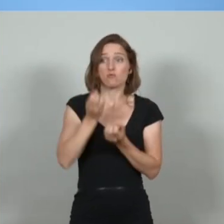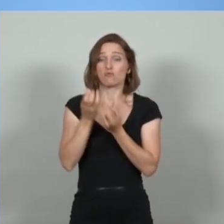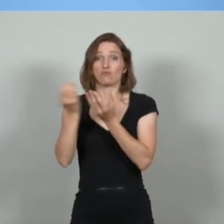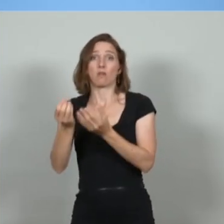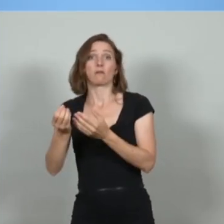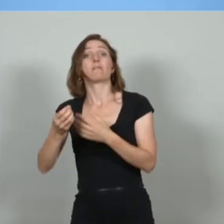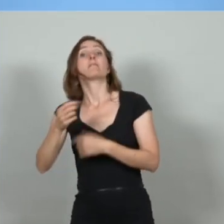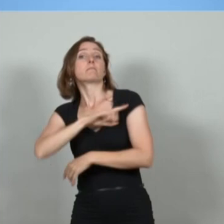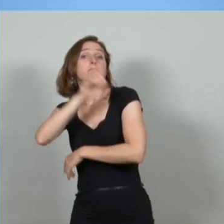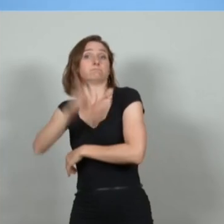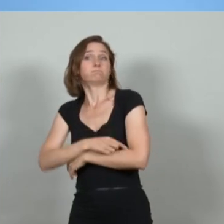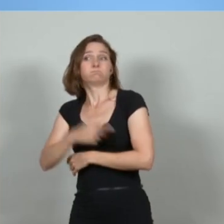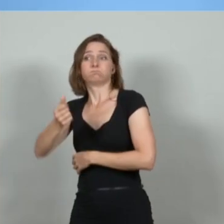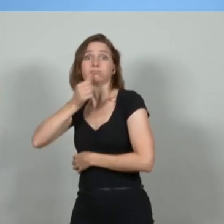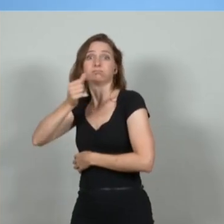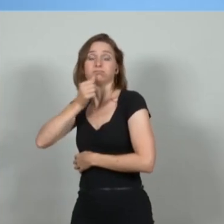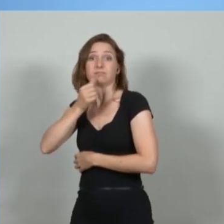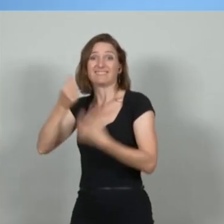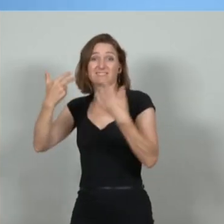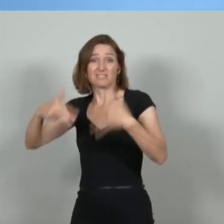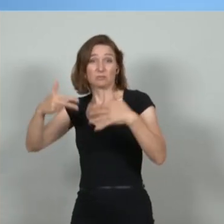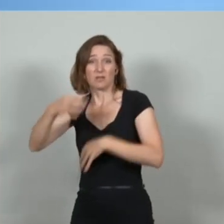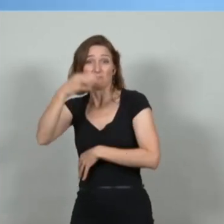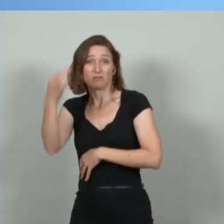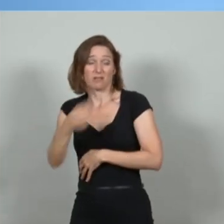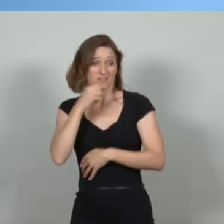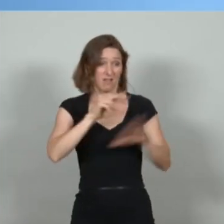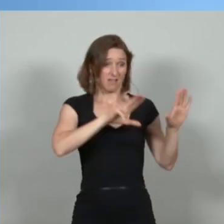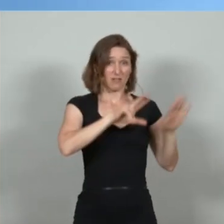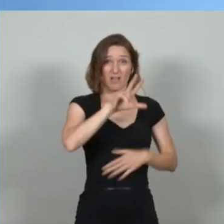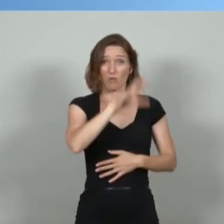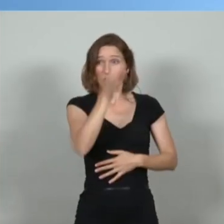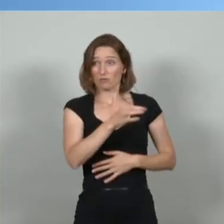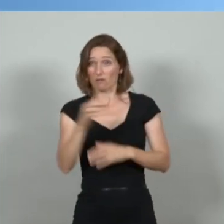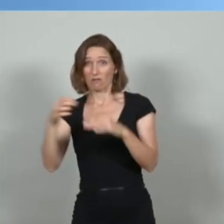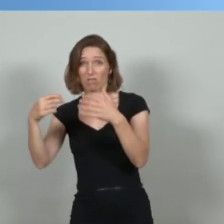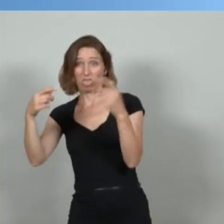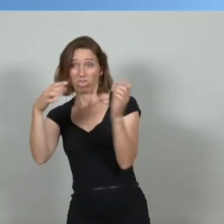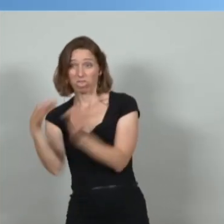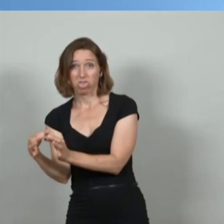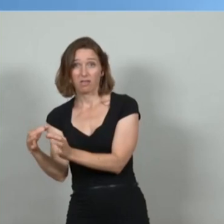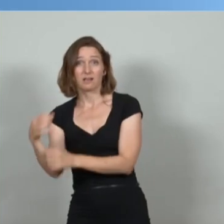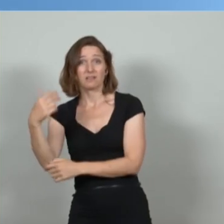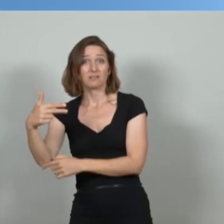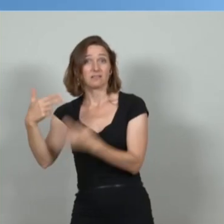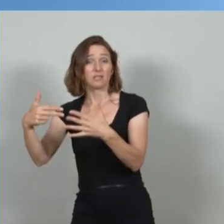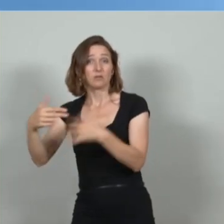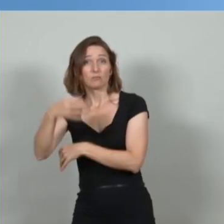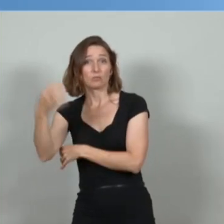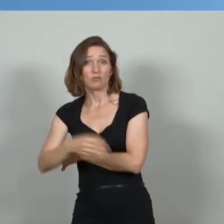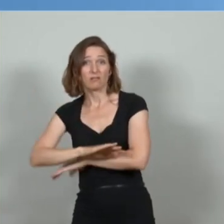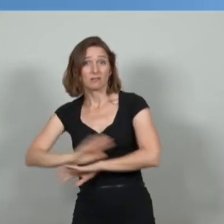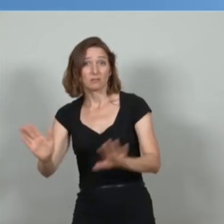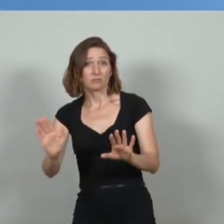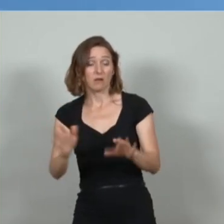sont à n'importe en gaspillage des ressources qui accentuent aussi la famine dans le monde ces terres sont souvent issues de la déforestation c'est pourquoi